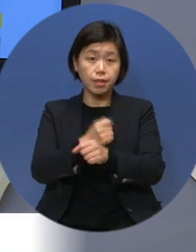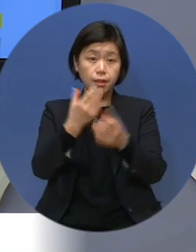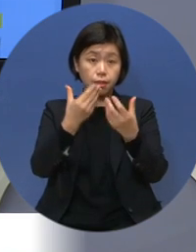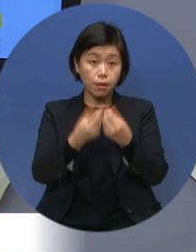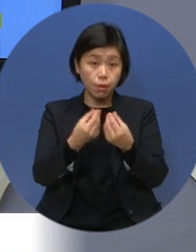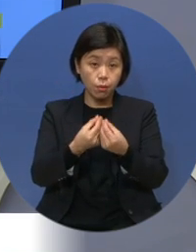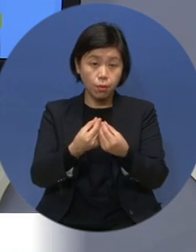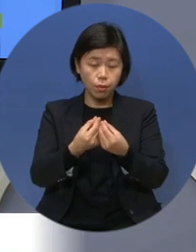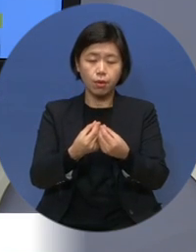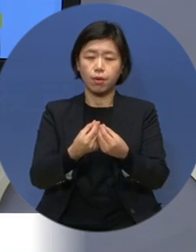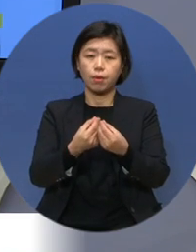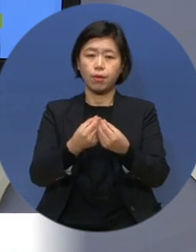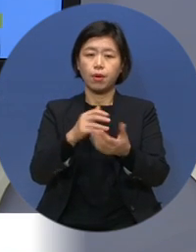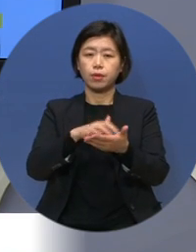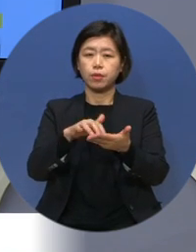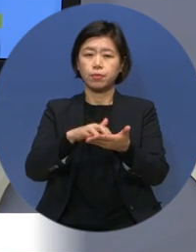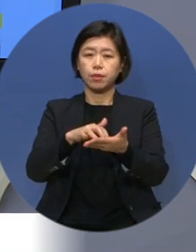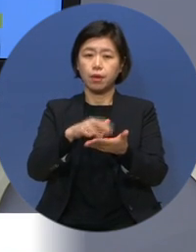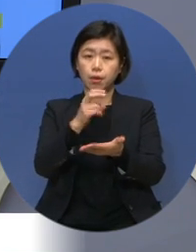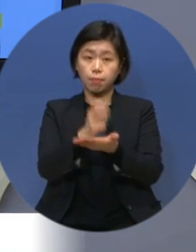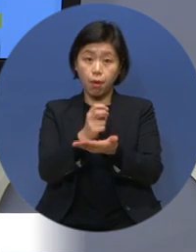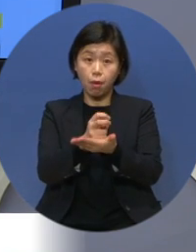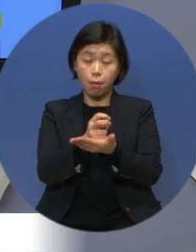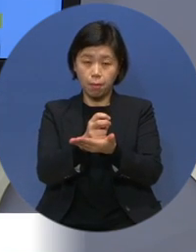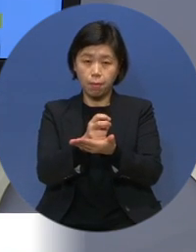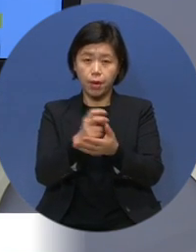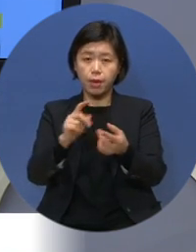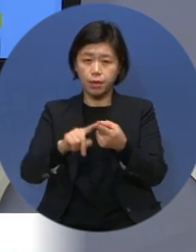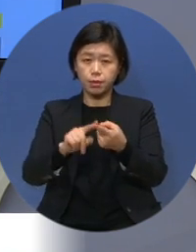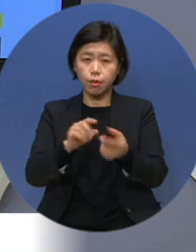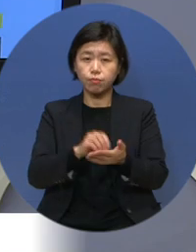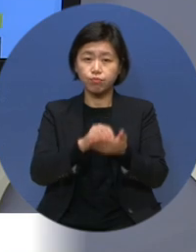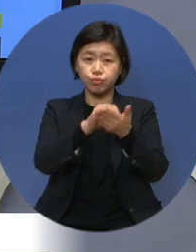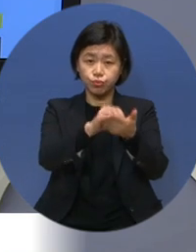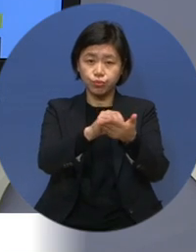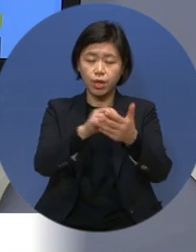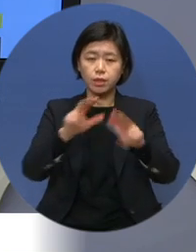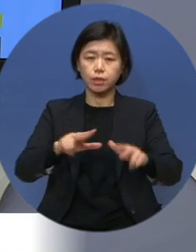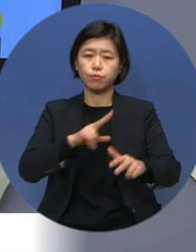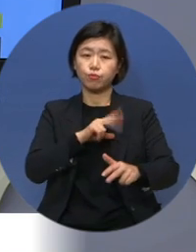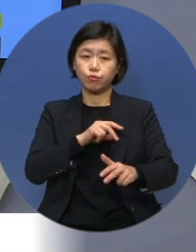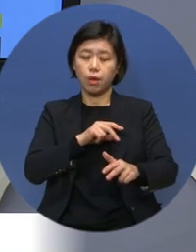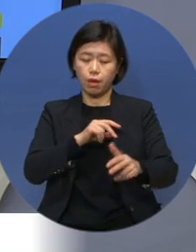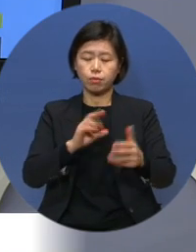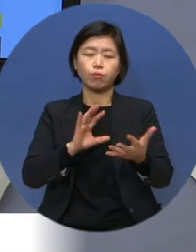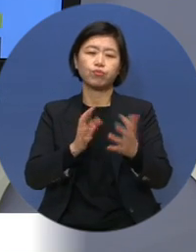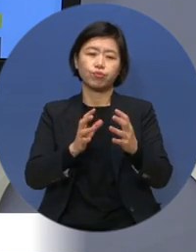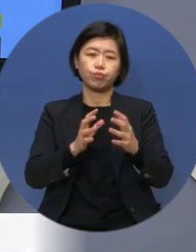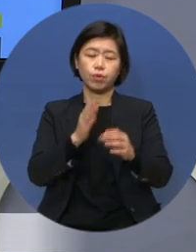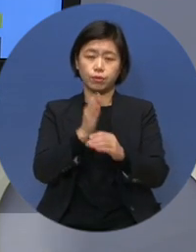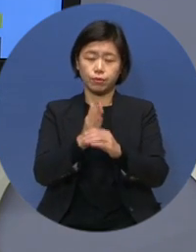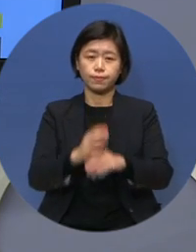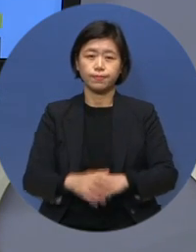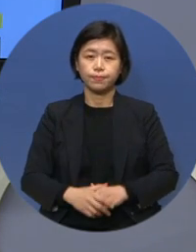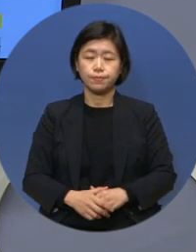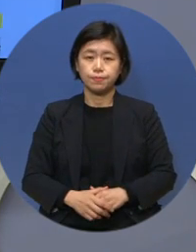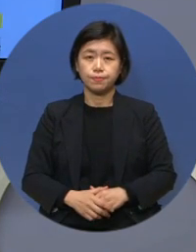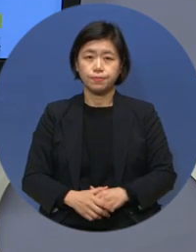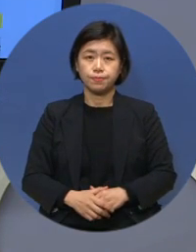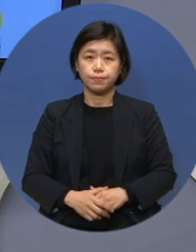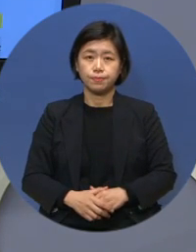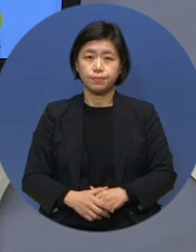점자 법 개정안이 국회에 문체의 상위를 통과해 법사위에서 논의되고 있습니다